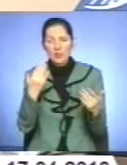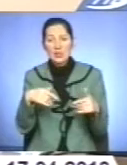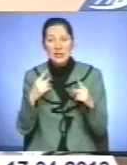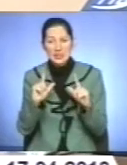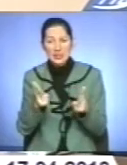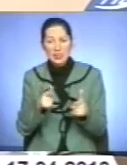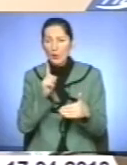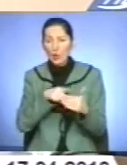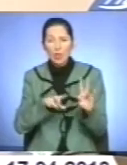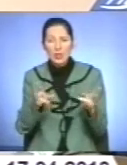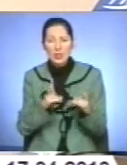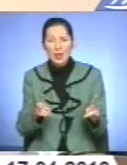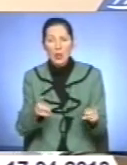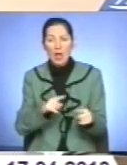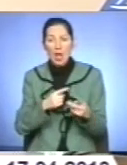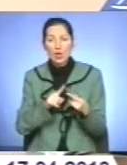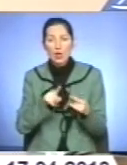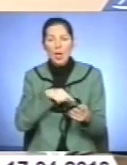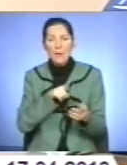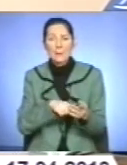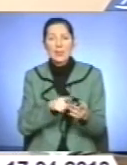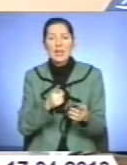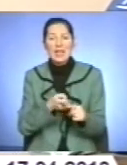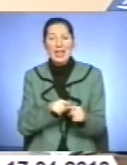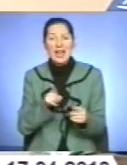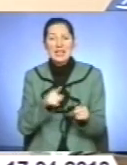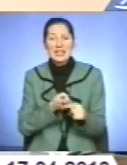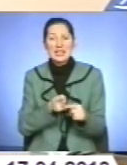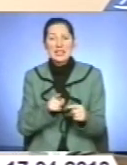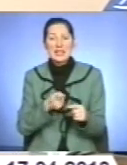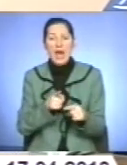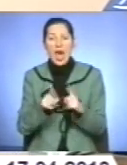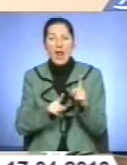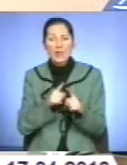Інше питання в тому, яка ця реформа повинна бути. Сьогодні міські,